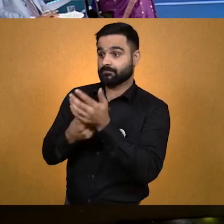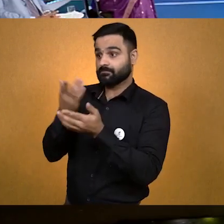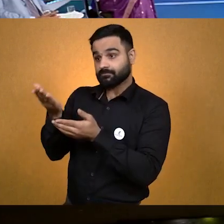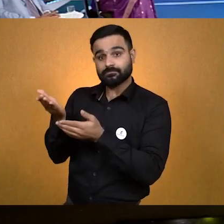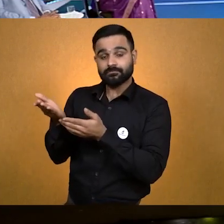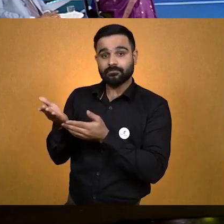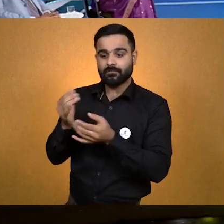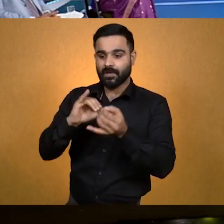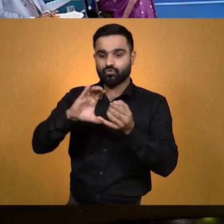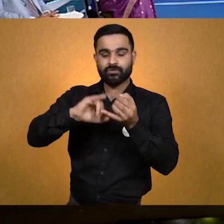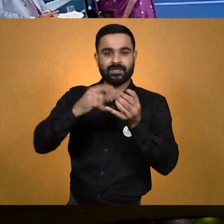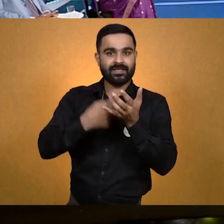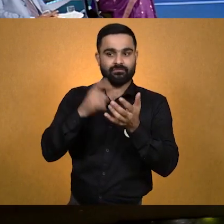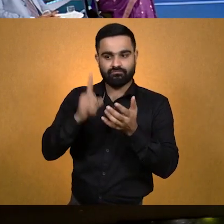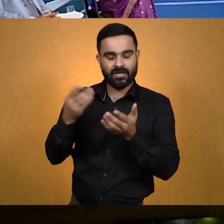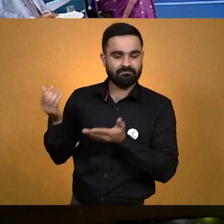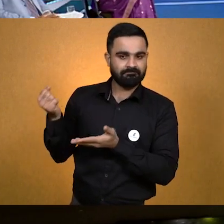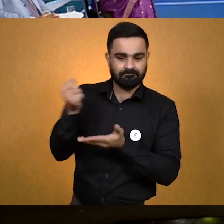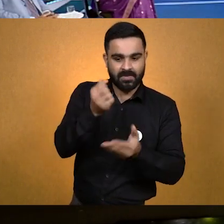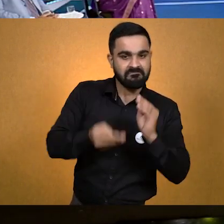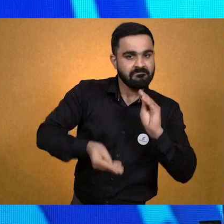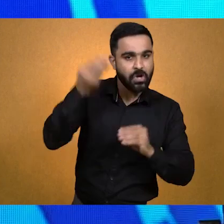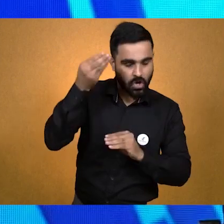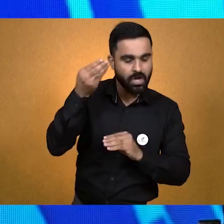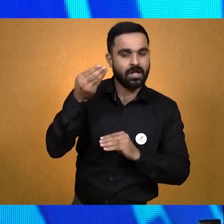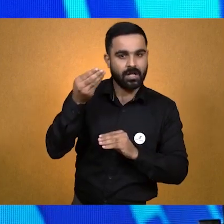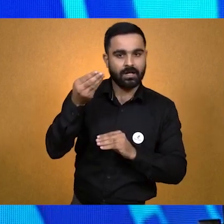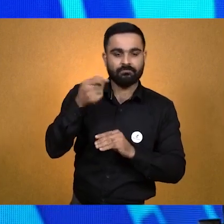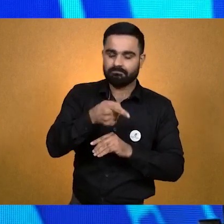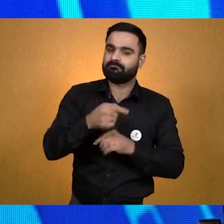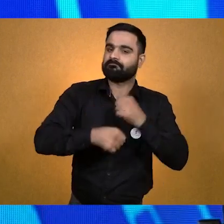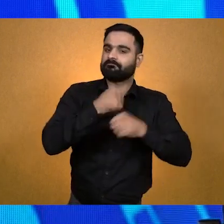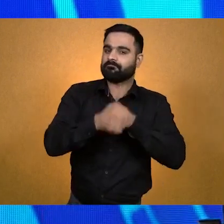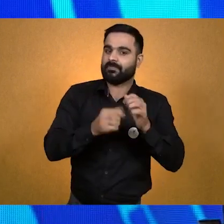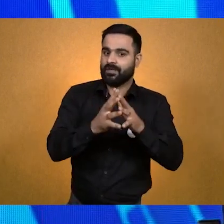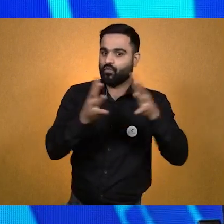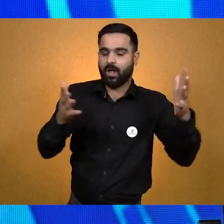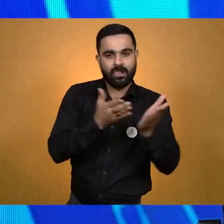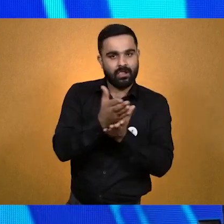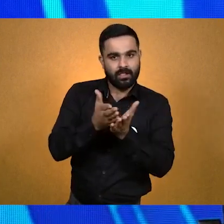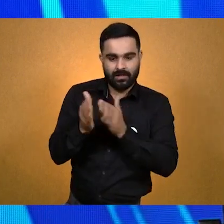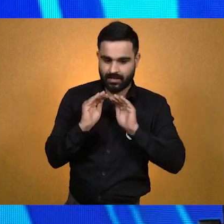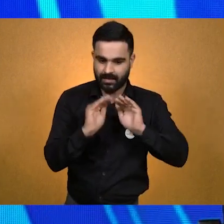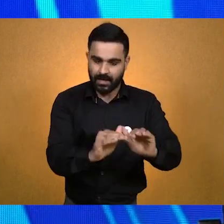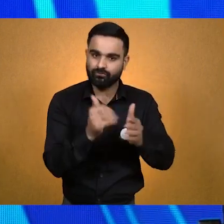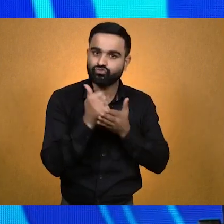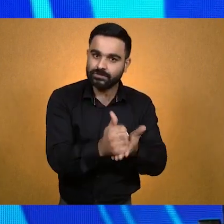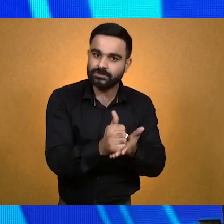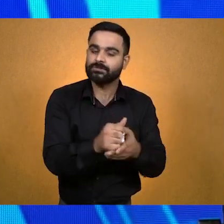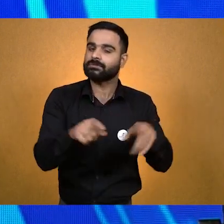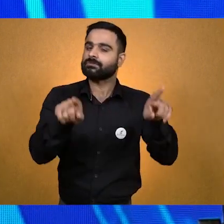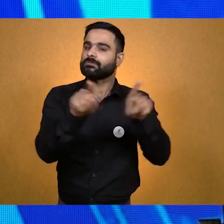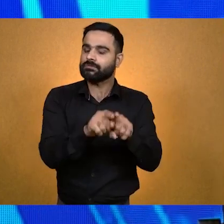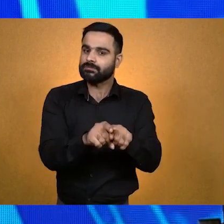Well, I think CSR should come forward more promptly in a bigger way, to help because it's the mayor